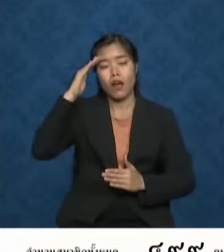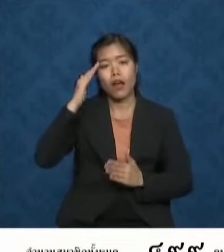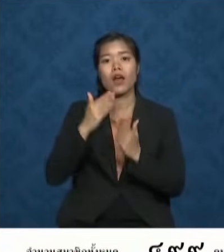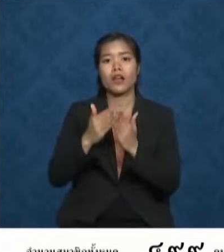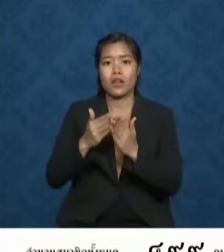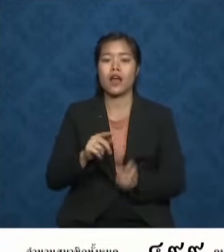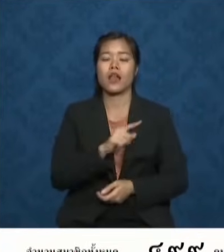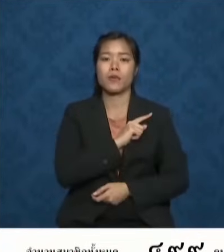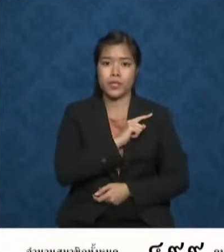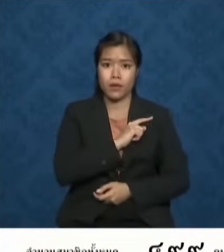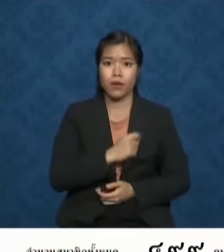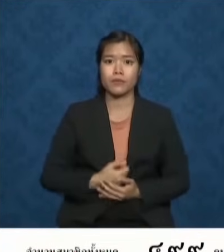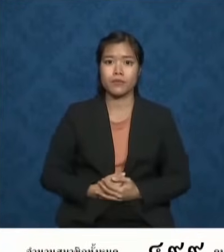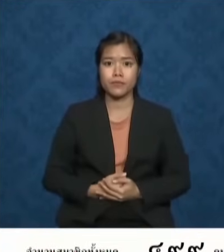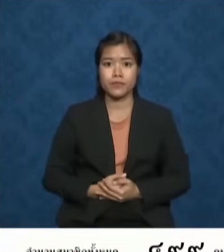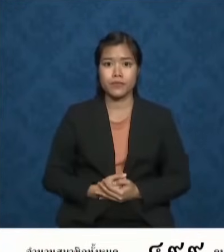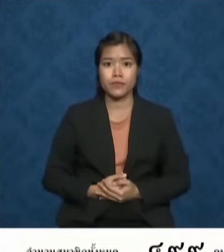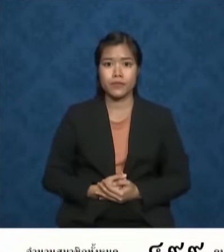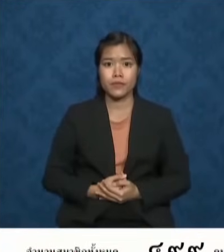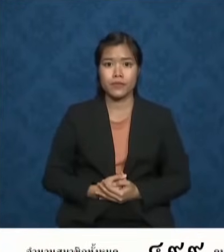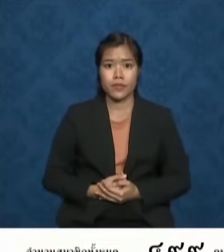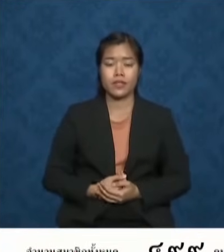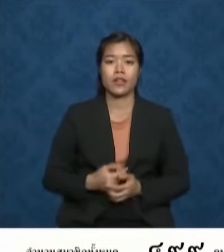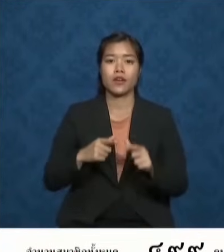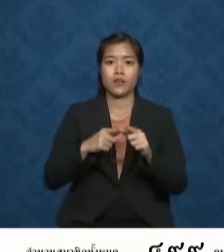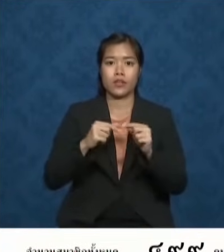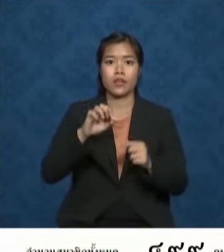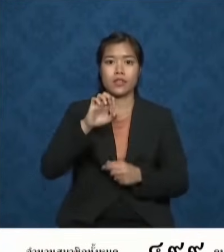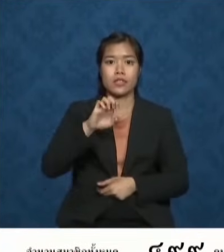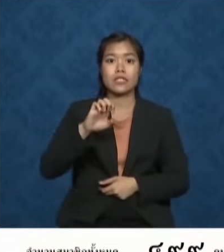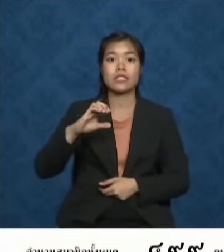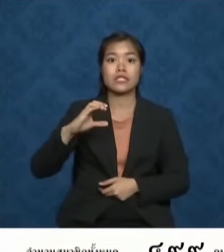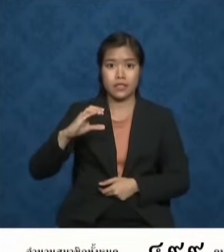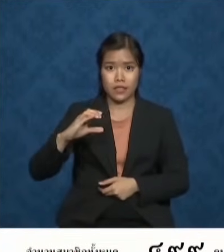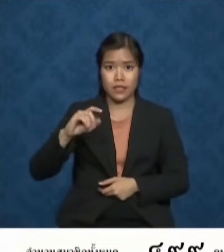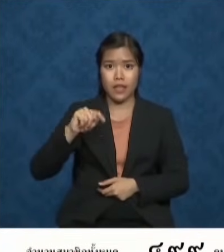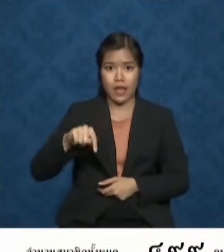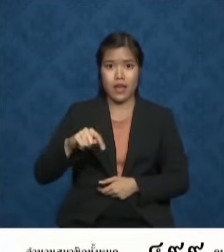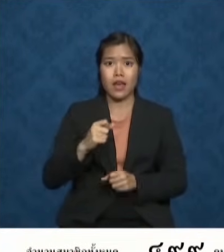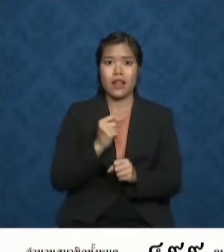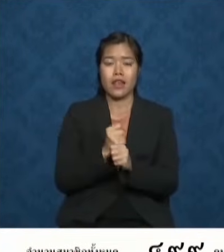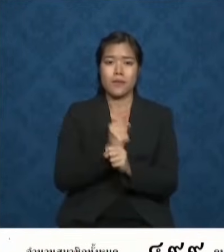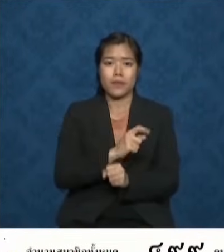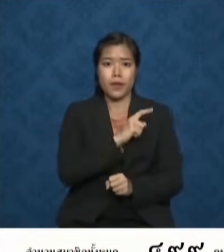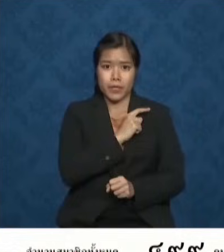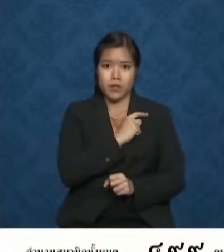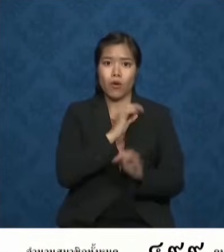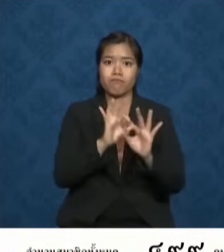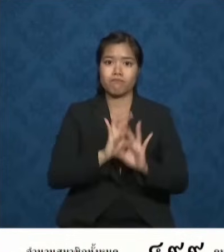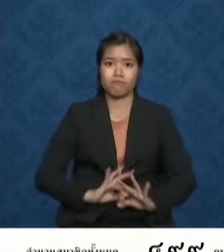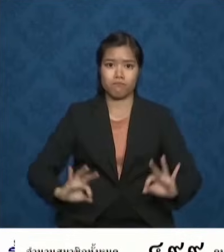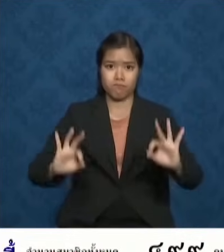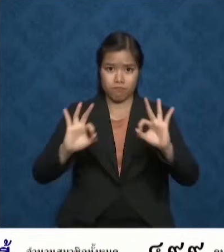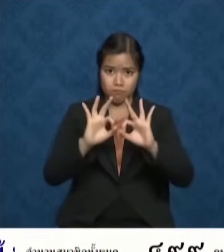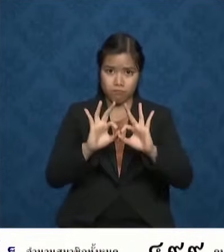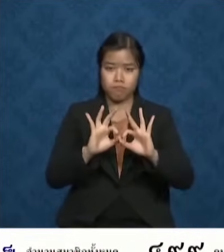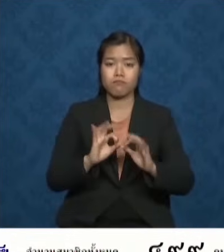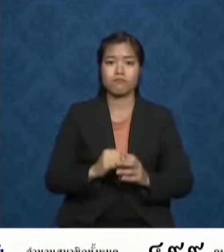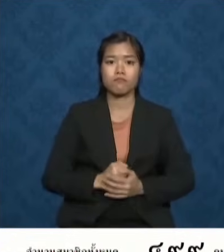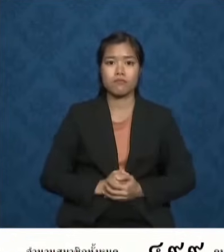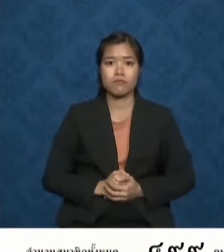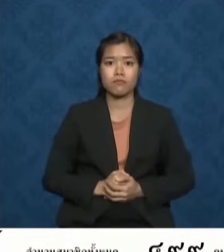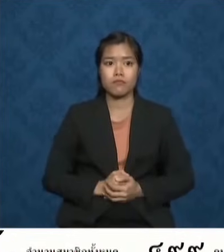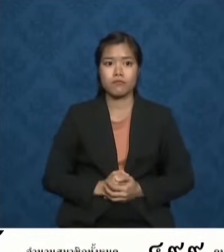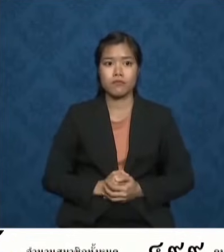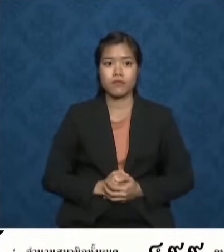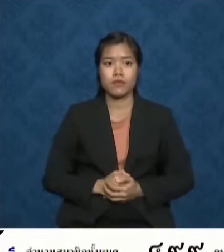พราะนั้นเรื่อง EC นี่เป็นภารกิจจำเป็นที่ต้องทำแล้วที่ท่านตั้งข้อสังเกตว่าไ